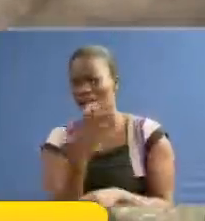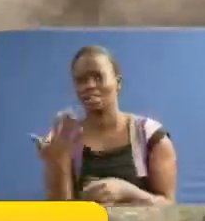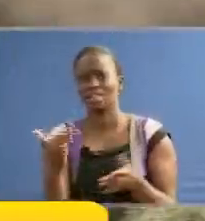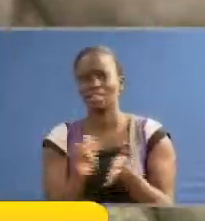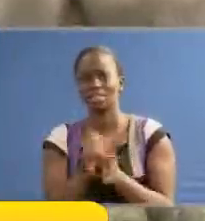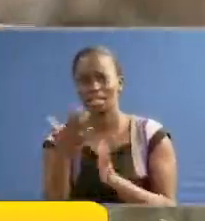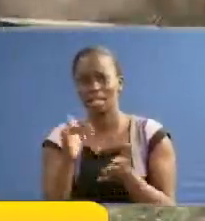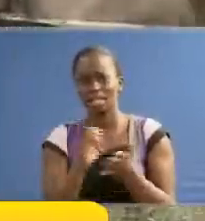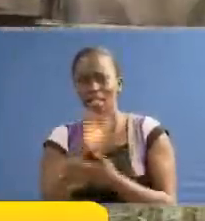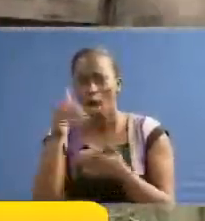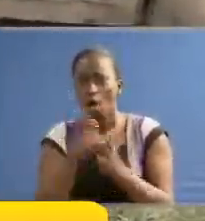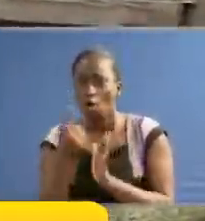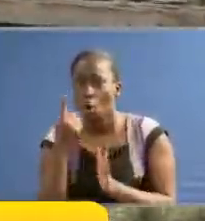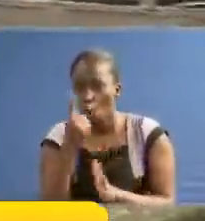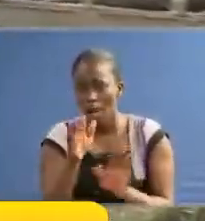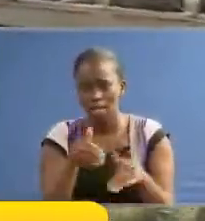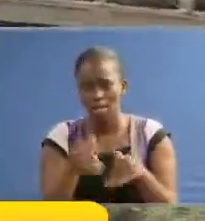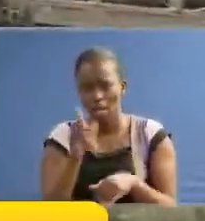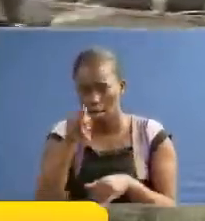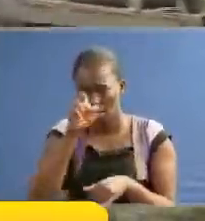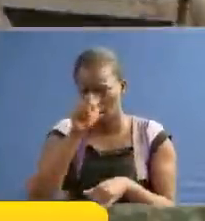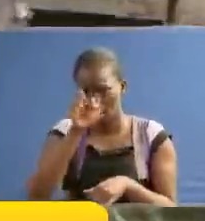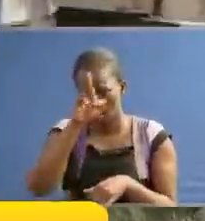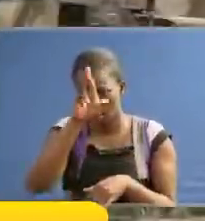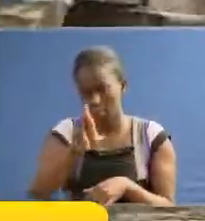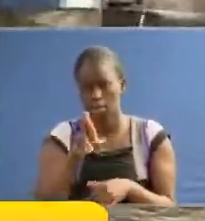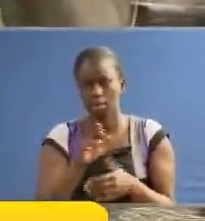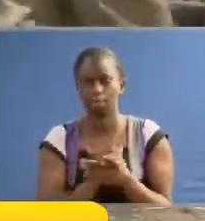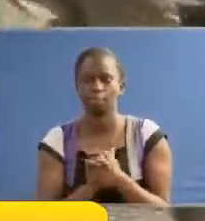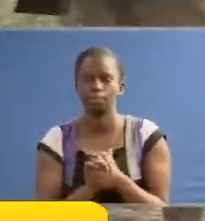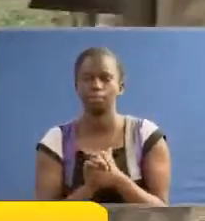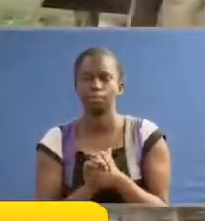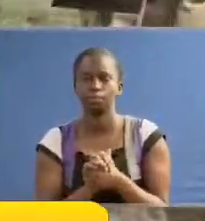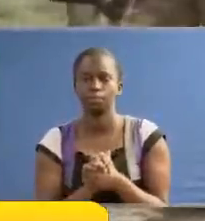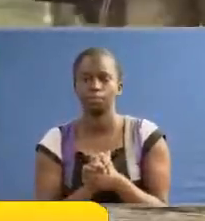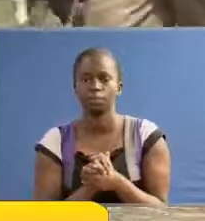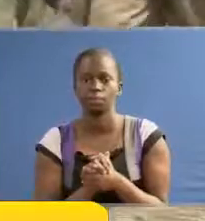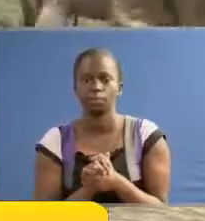ambalo mkulima mmoja Peter Mochama anagadhibikia.